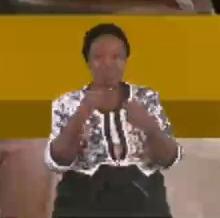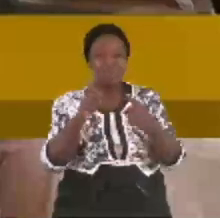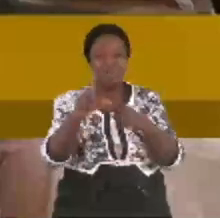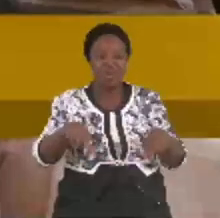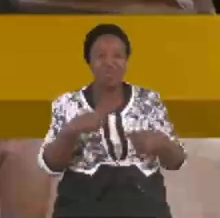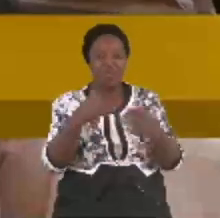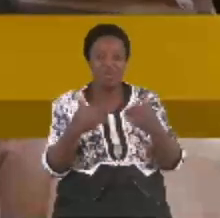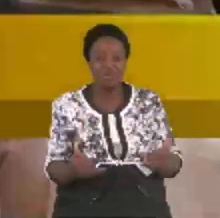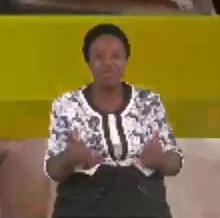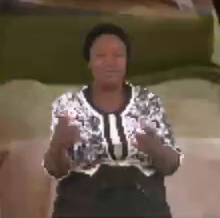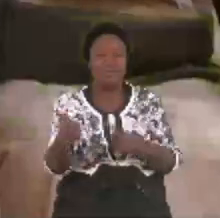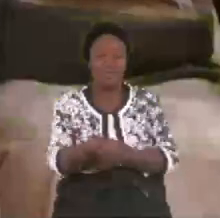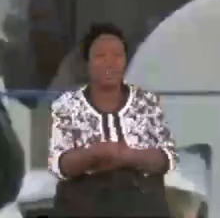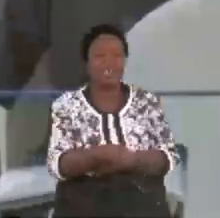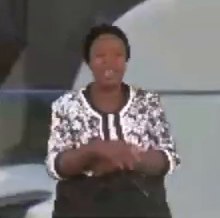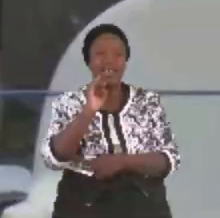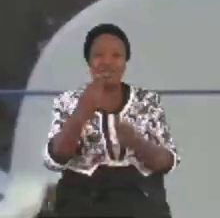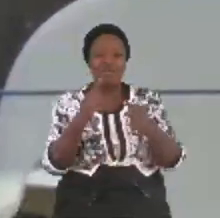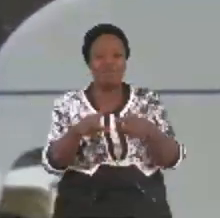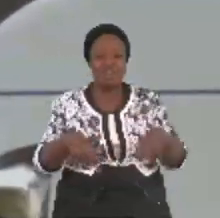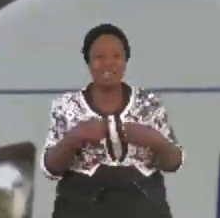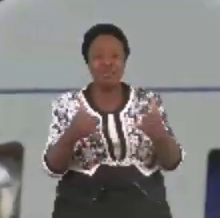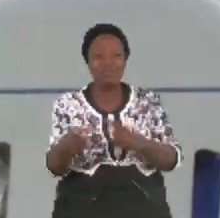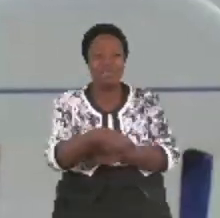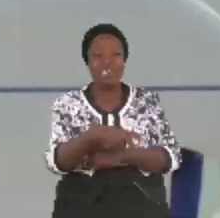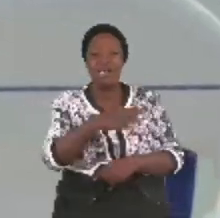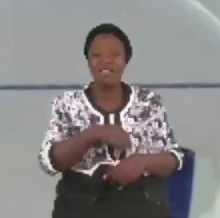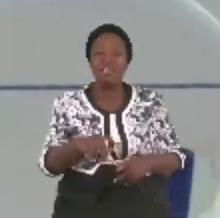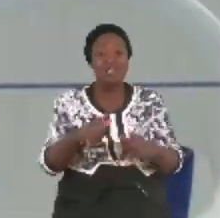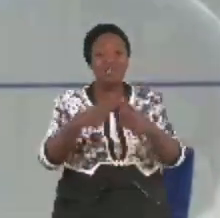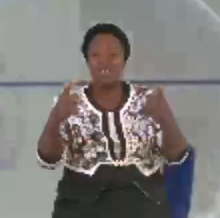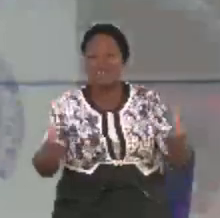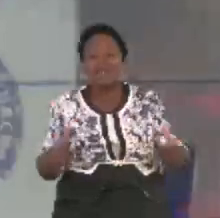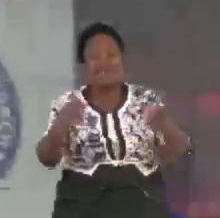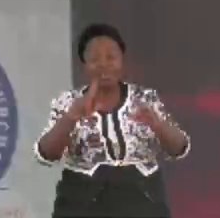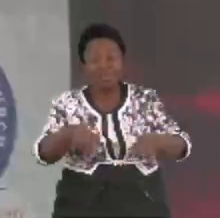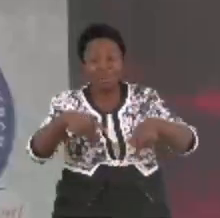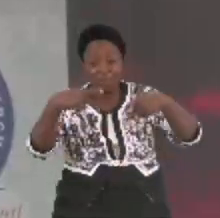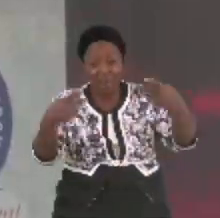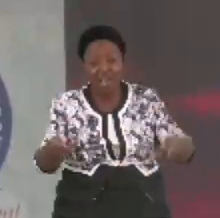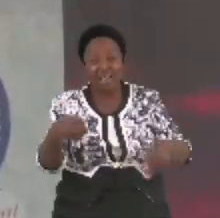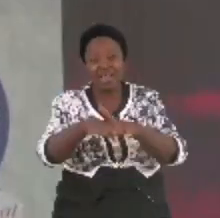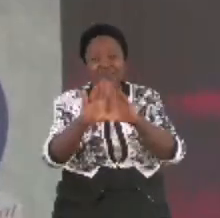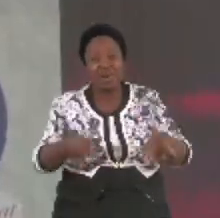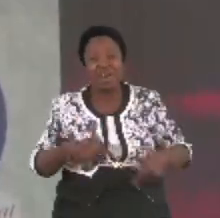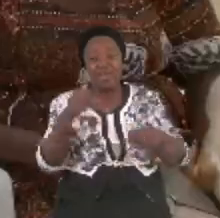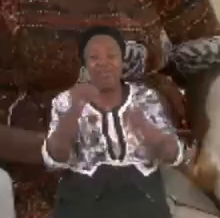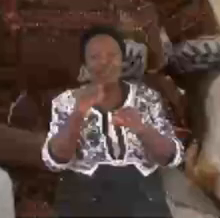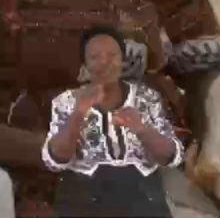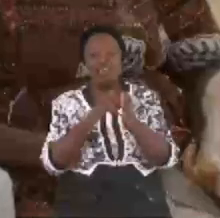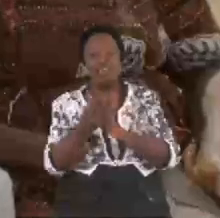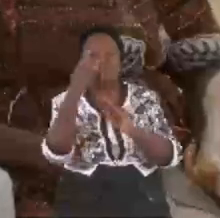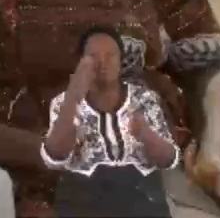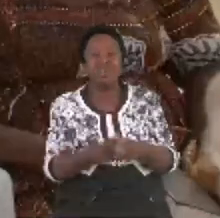aujourd'hui. Il vient dans ta vie aujourd'hui. La provision surnaturelle dans ta vie au nom de